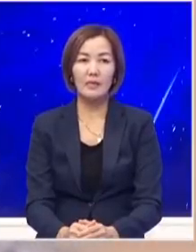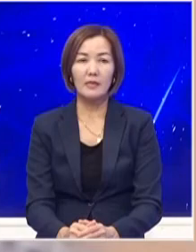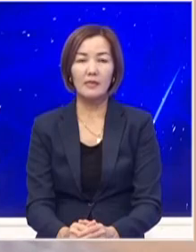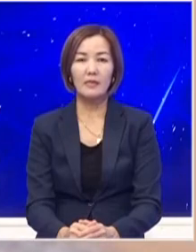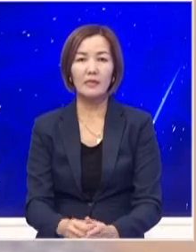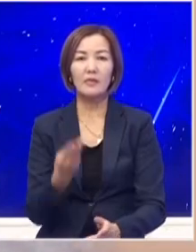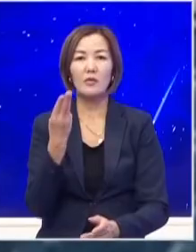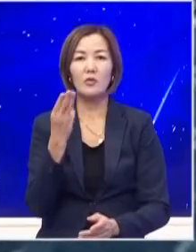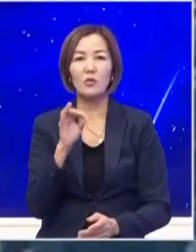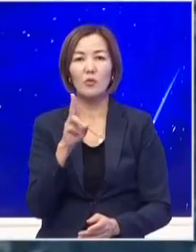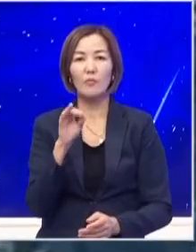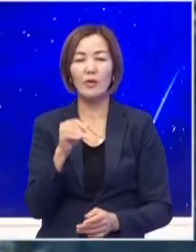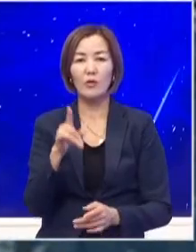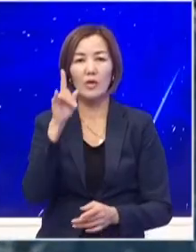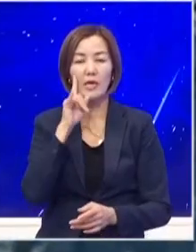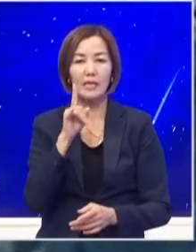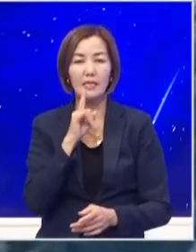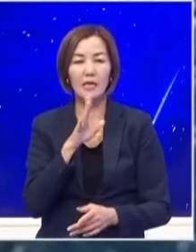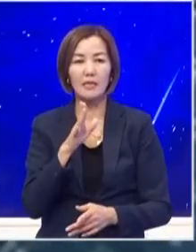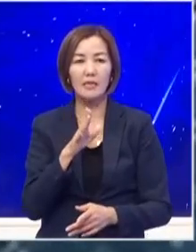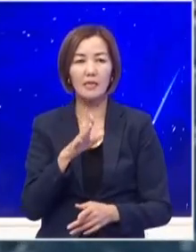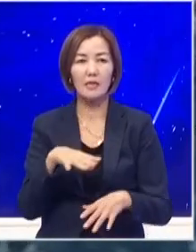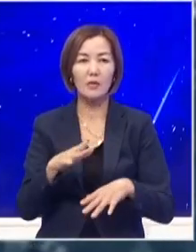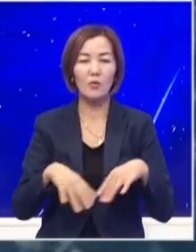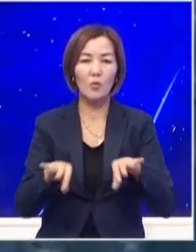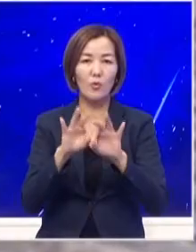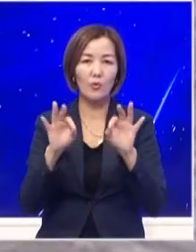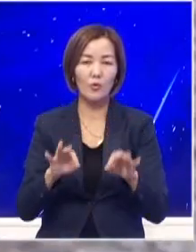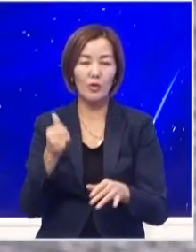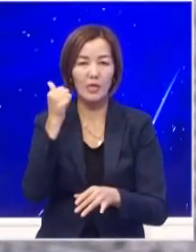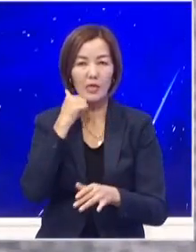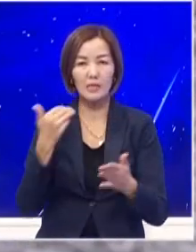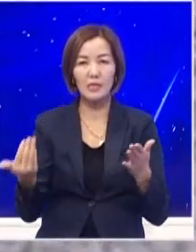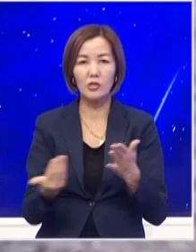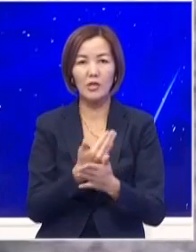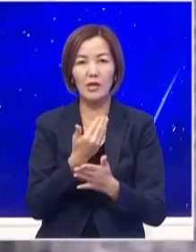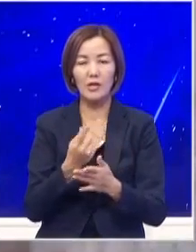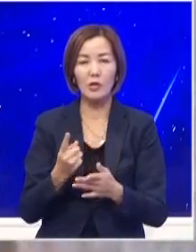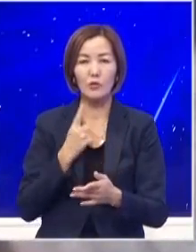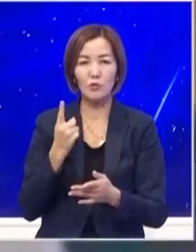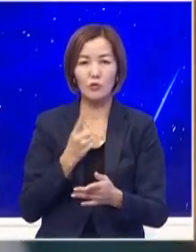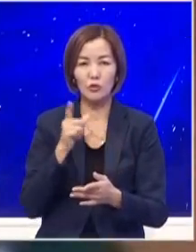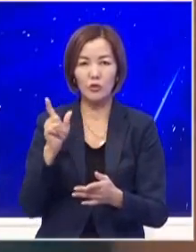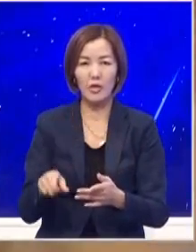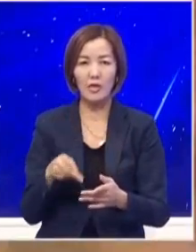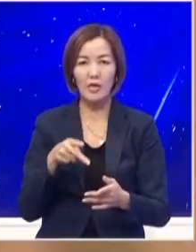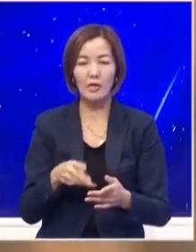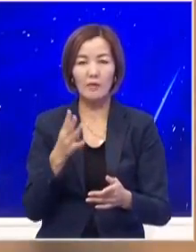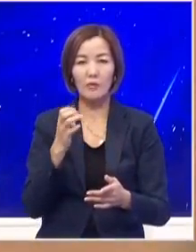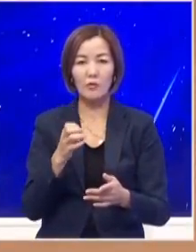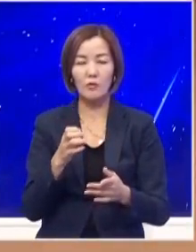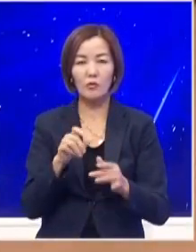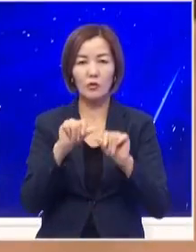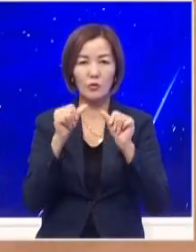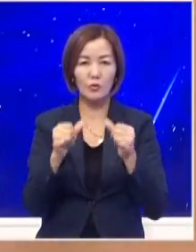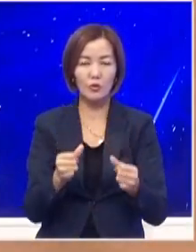Дәркембай Шоқпарұлы қазақы төленердің бойына қан жүгіртіп, ескіргенді жаңартқан ұста. Оның 2400-ден аса